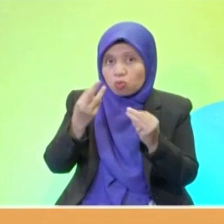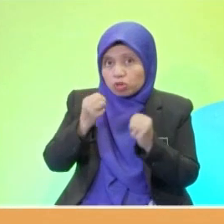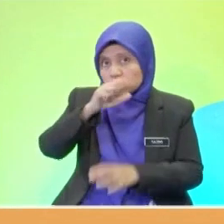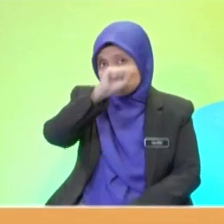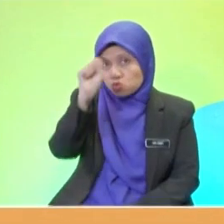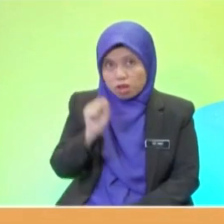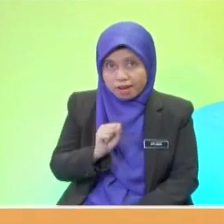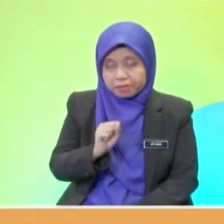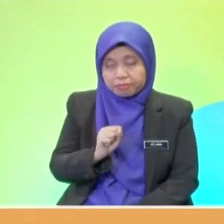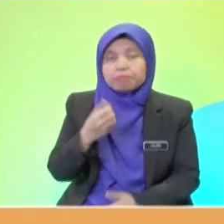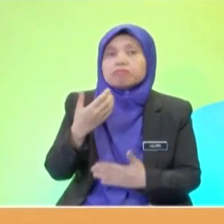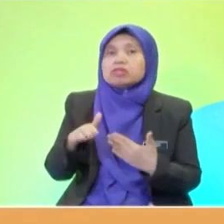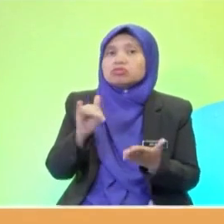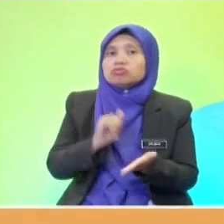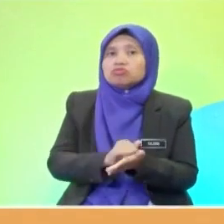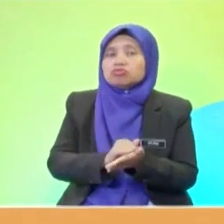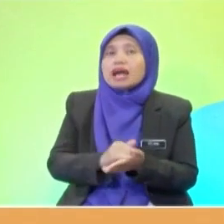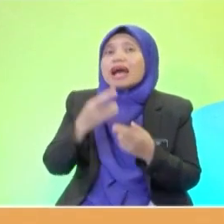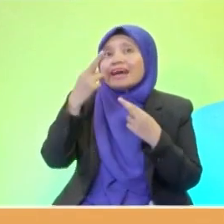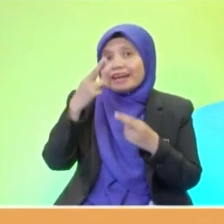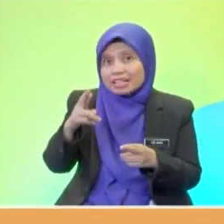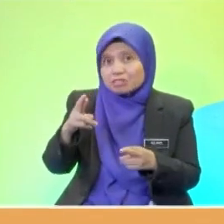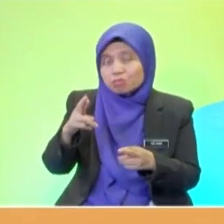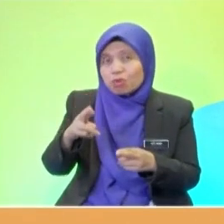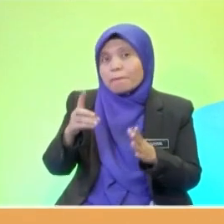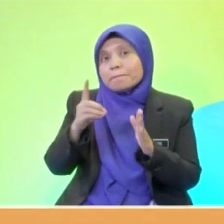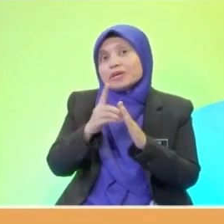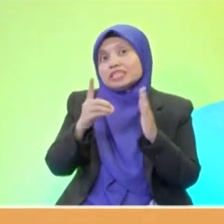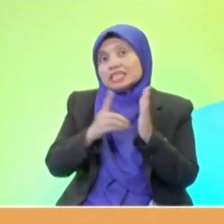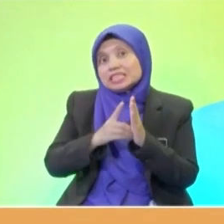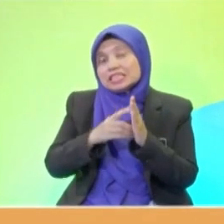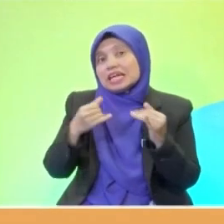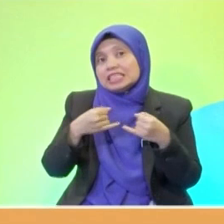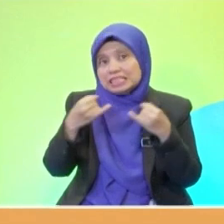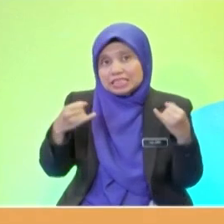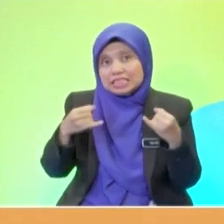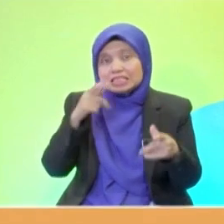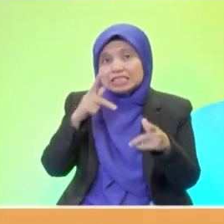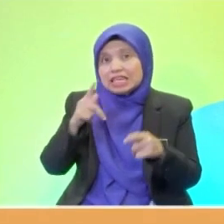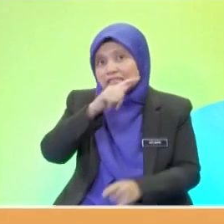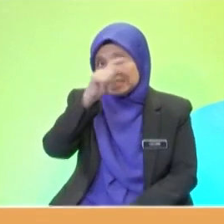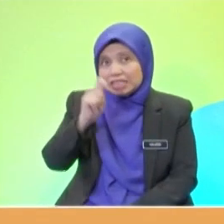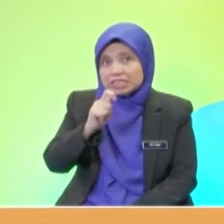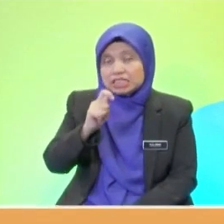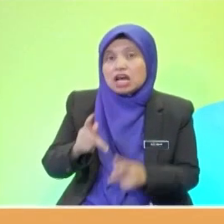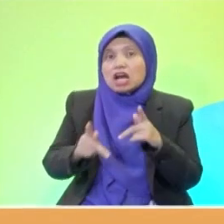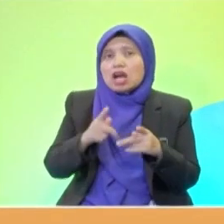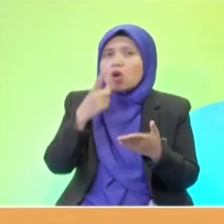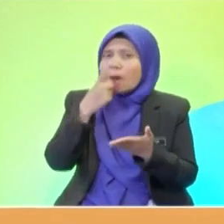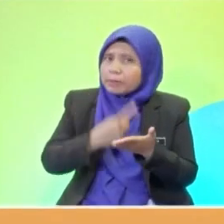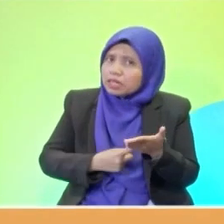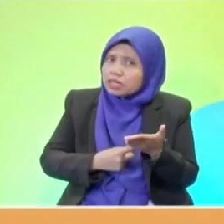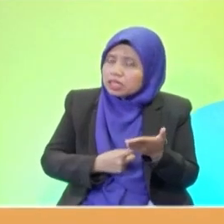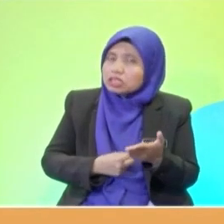setelah paham respon lah berdasarkan jenis kata tanya contohnya kalau apa